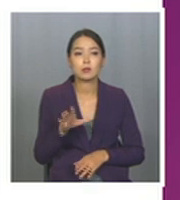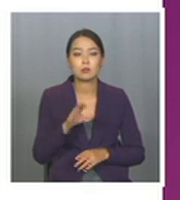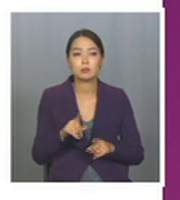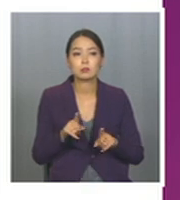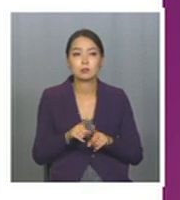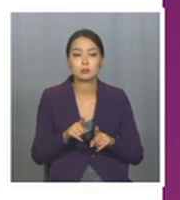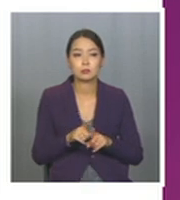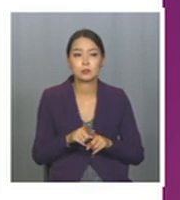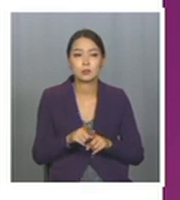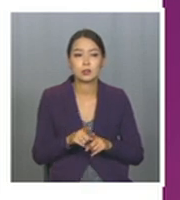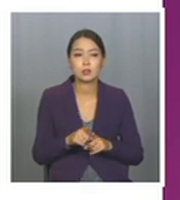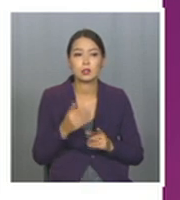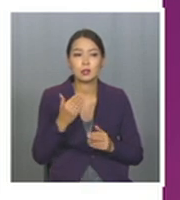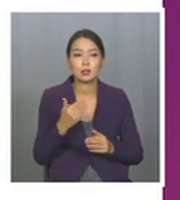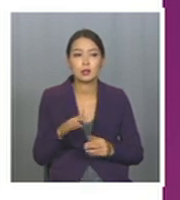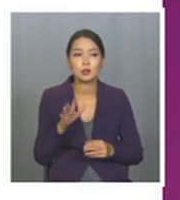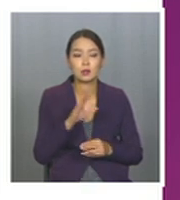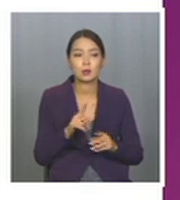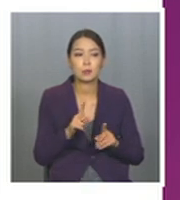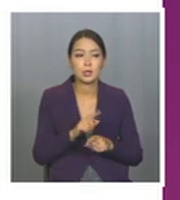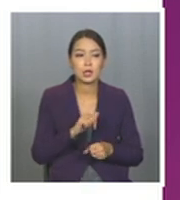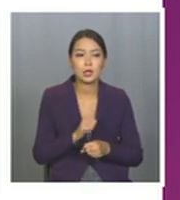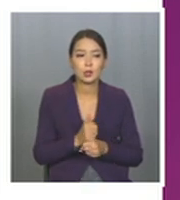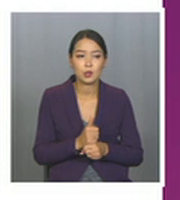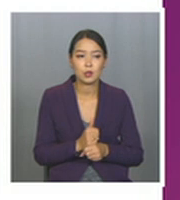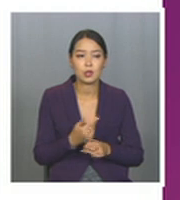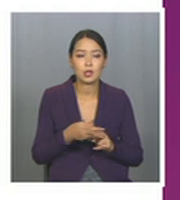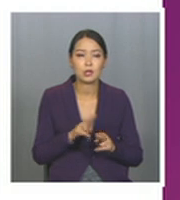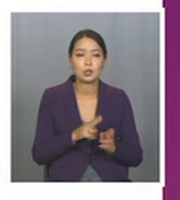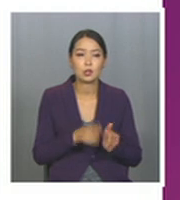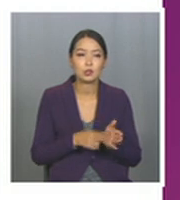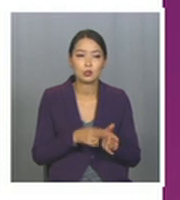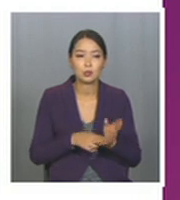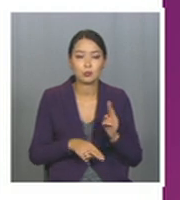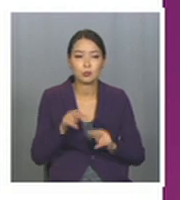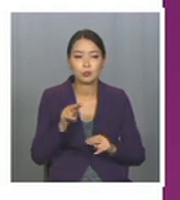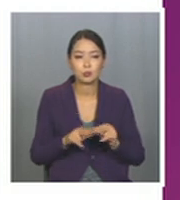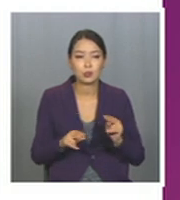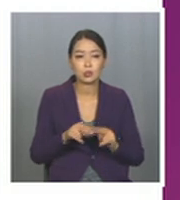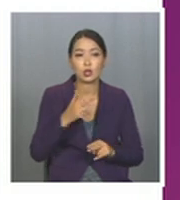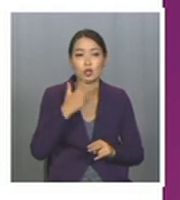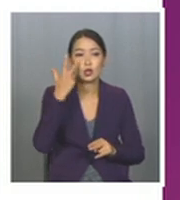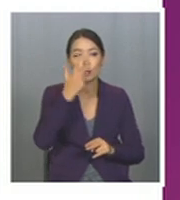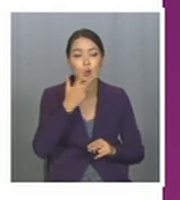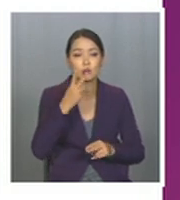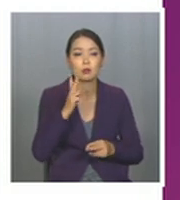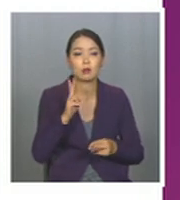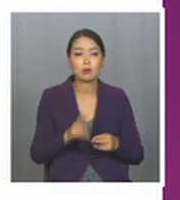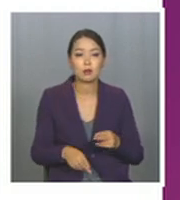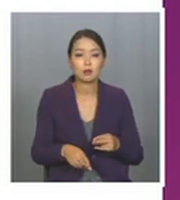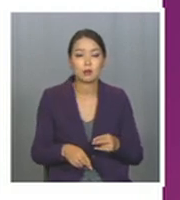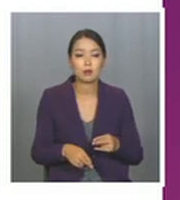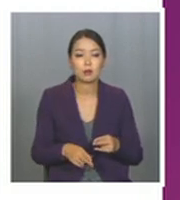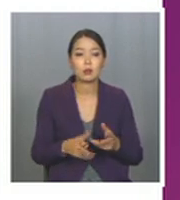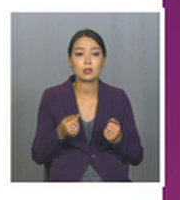Алайда даңғаза ұрандарға сүйенген кеңестік билік ол теміржолдың құрылысын 3 жылда аяқтадық деп масаттанды. Ия, расымен де